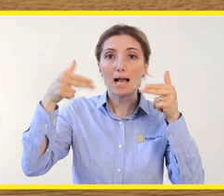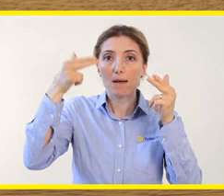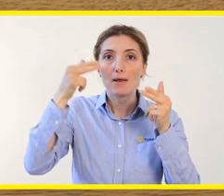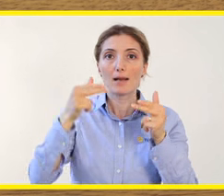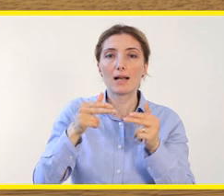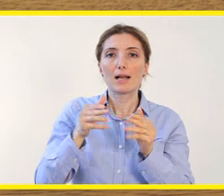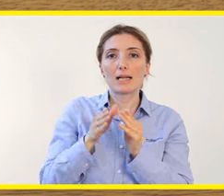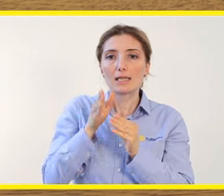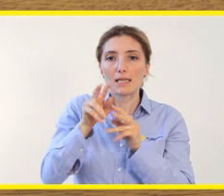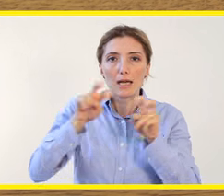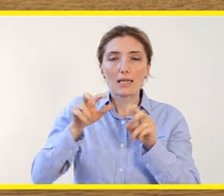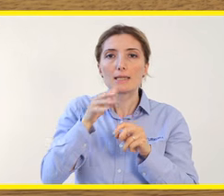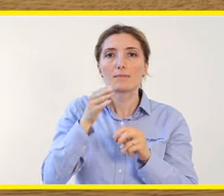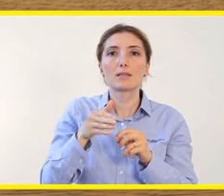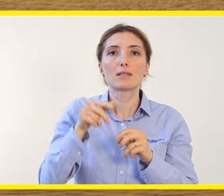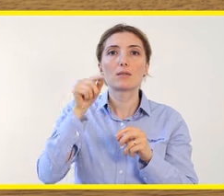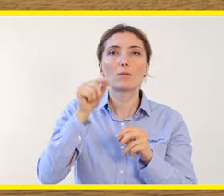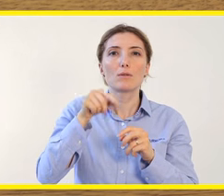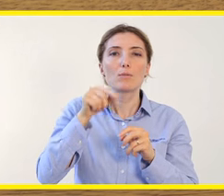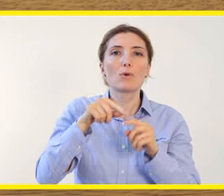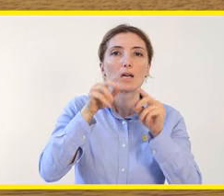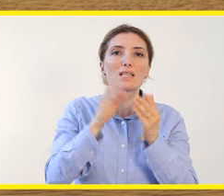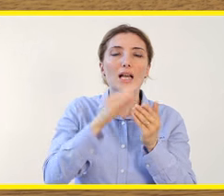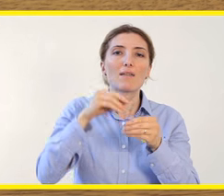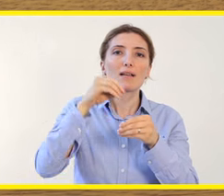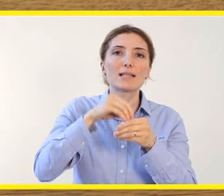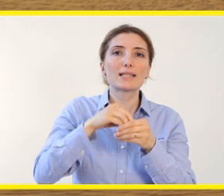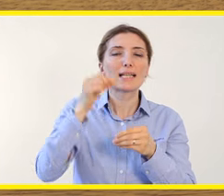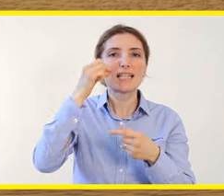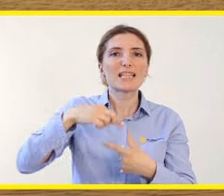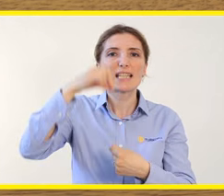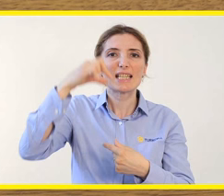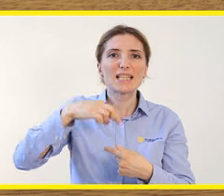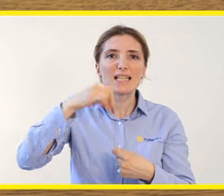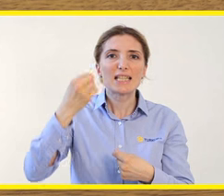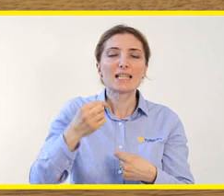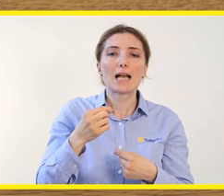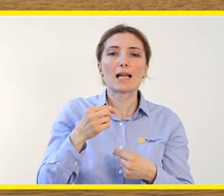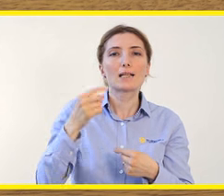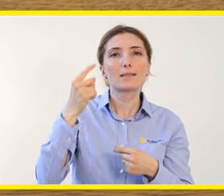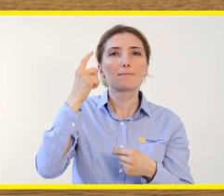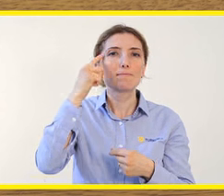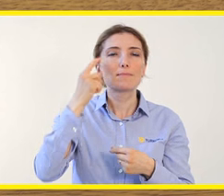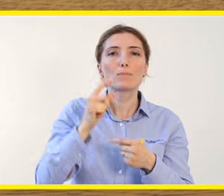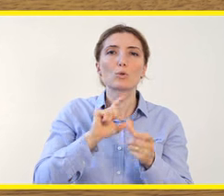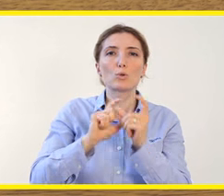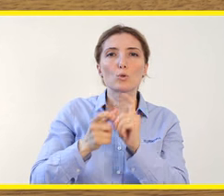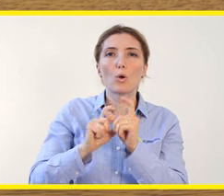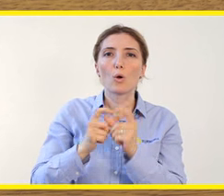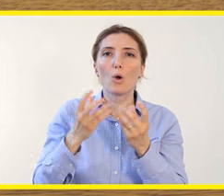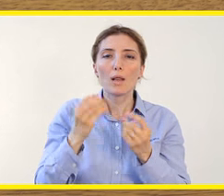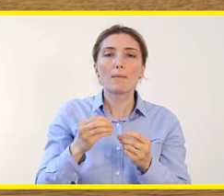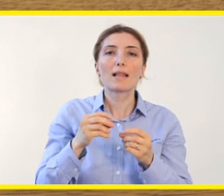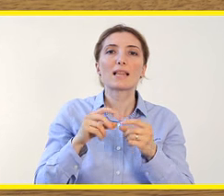da kamera butonuna tıklayarak kamera uygulamasına gidebilirsiniz. Mobil asistan kartından kişisel asistanınız